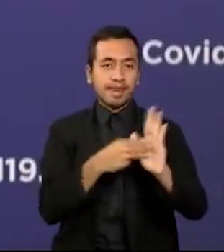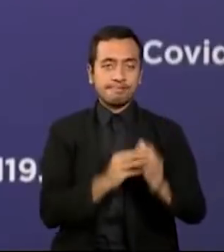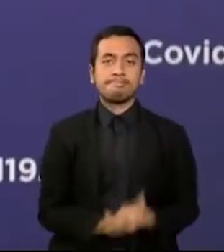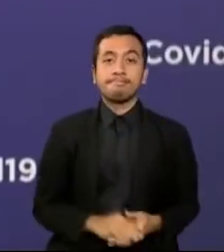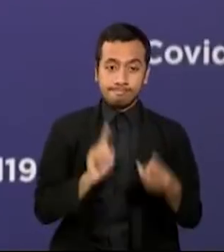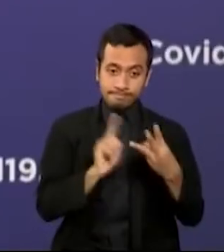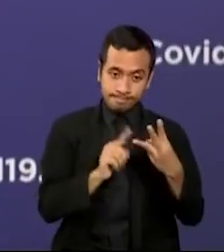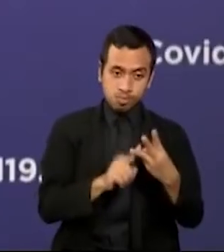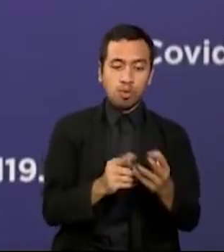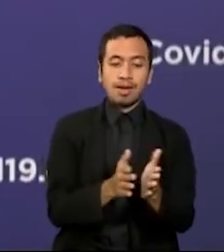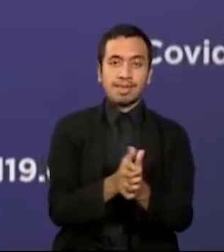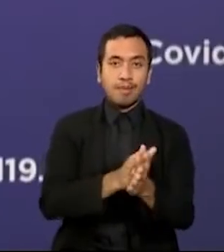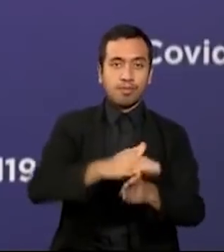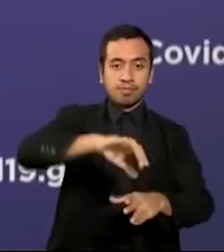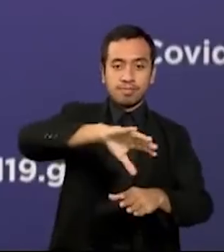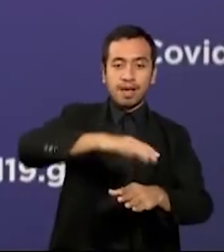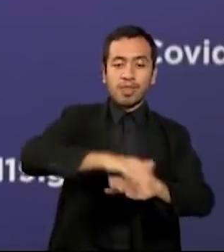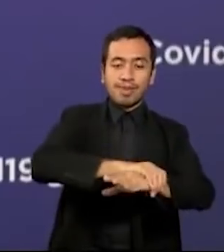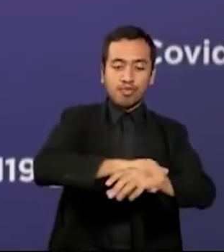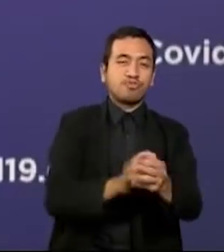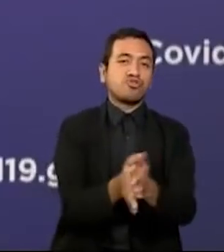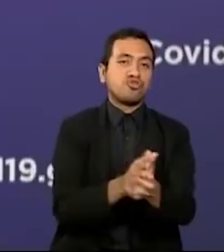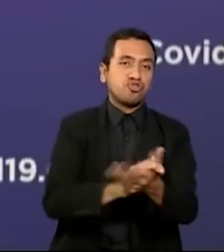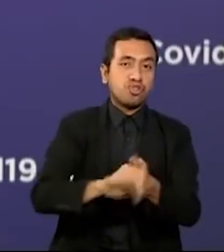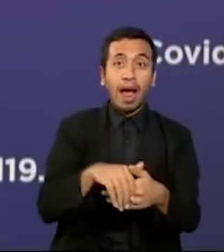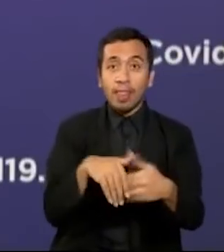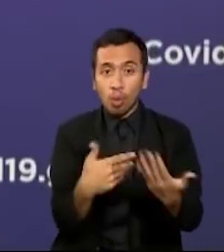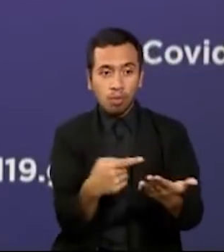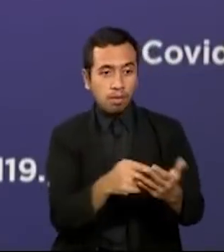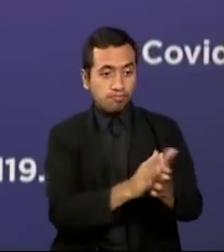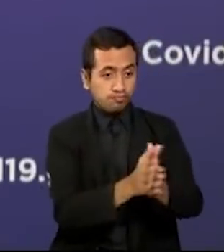dan bila tidak ada, gunakanlah hand rub berbasis alkohol.